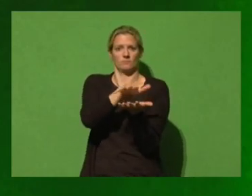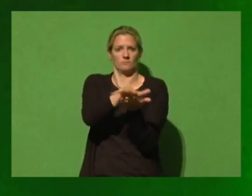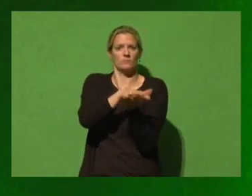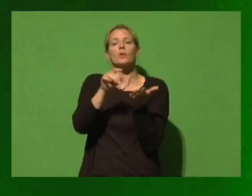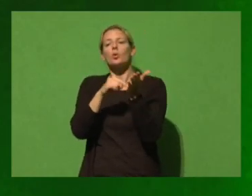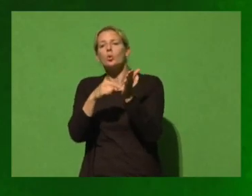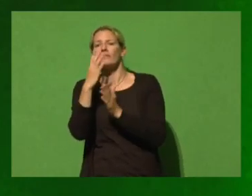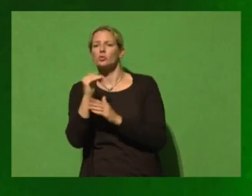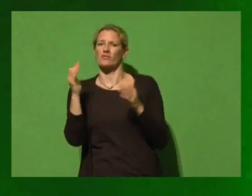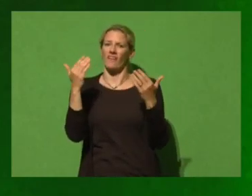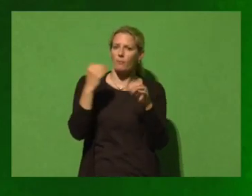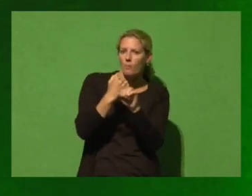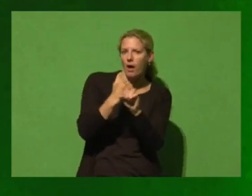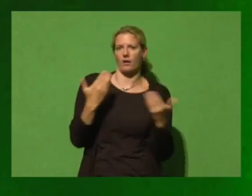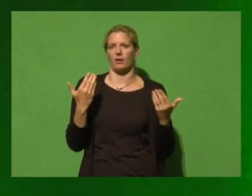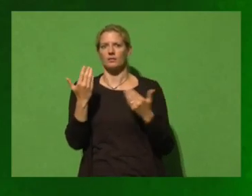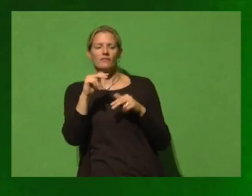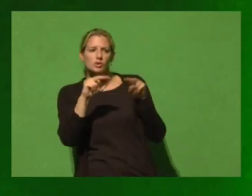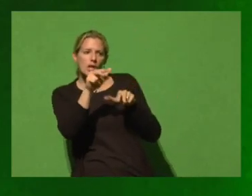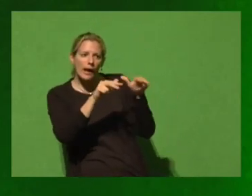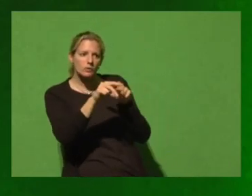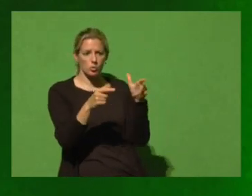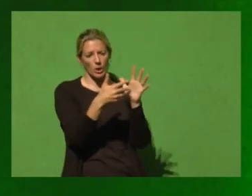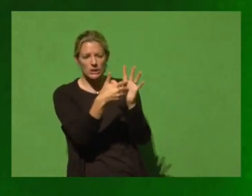zu verbessern und Agenturen zu testen,